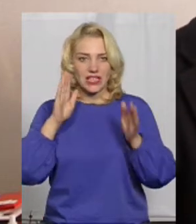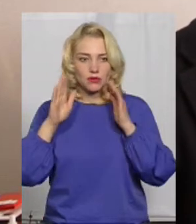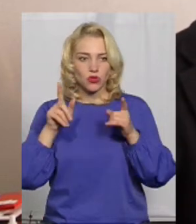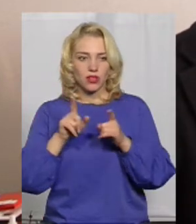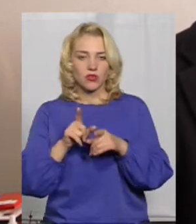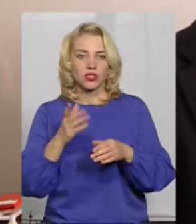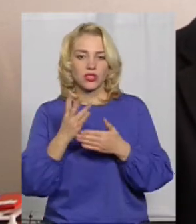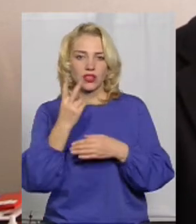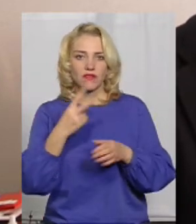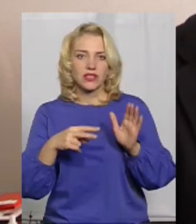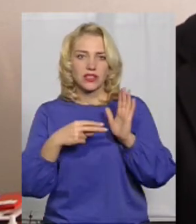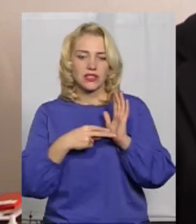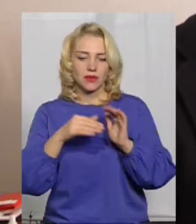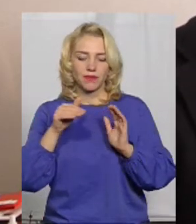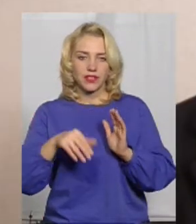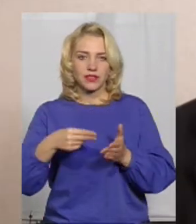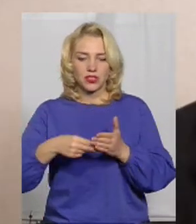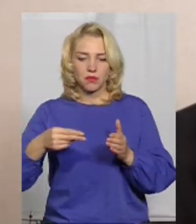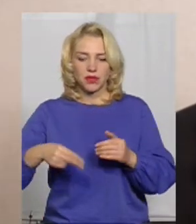понад 27 тисяч підписників.